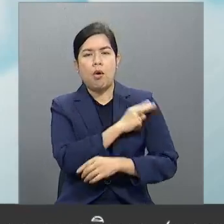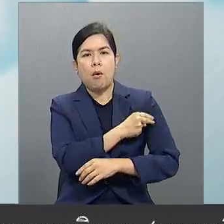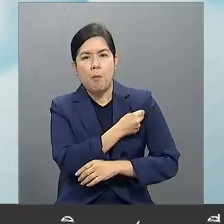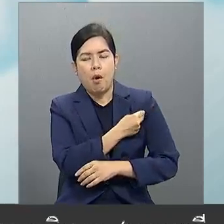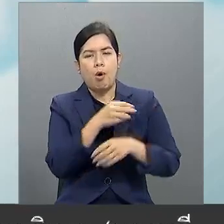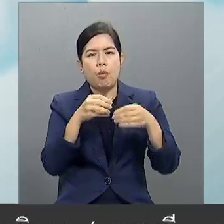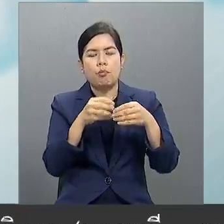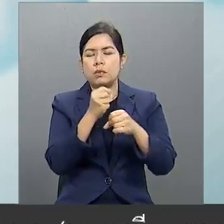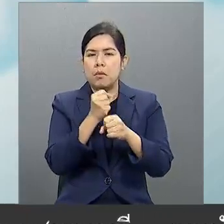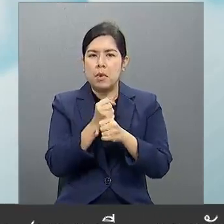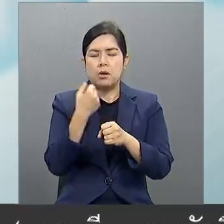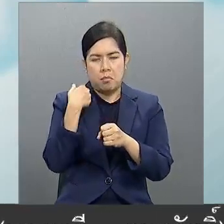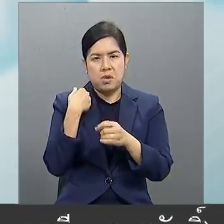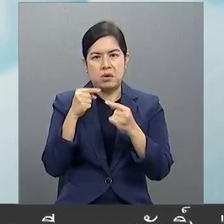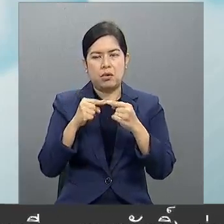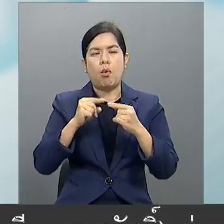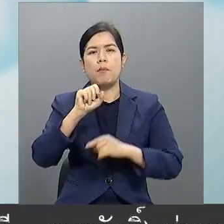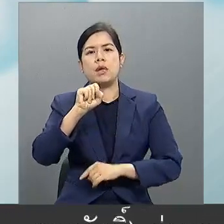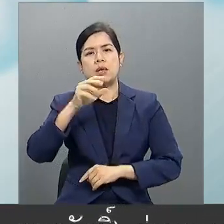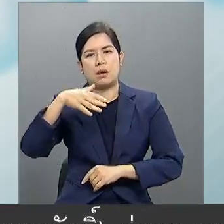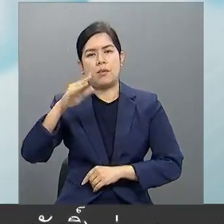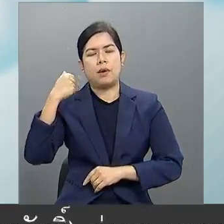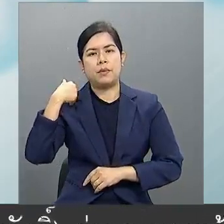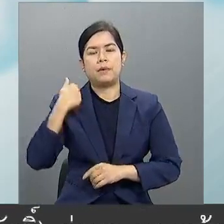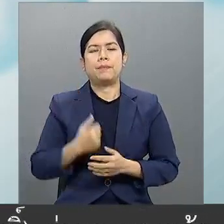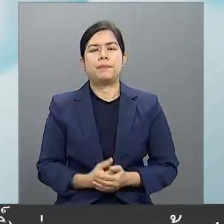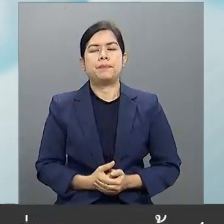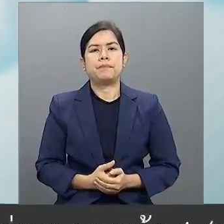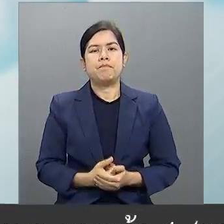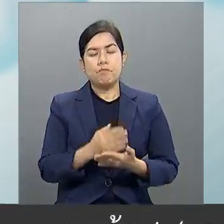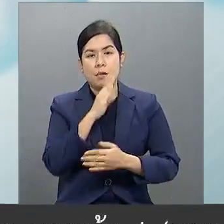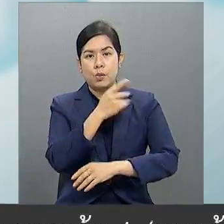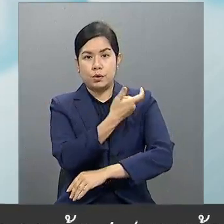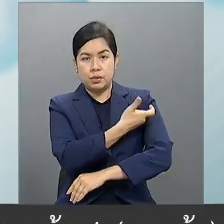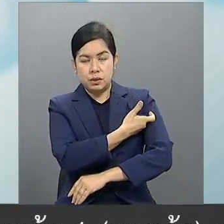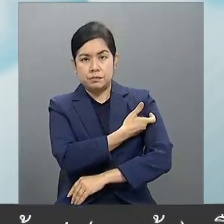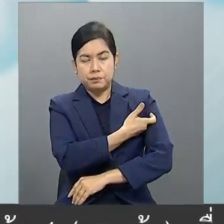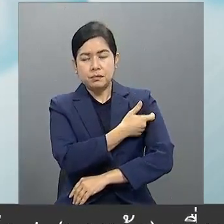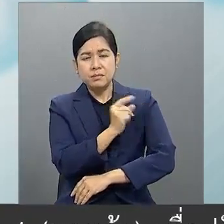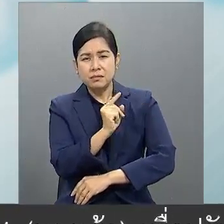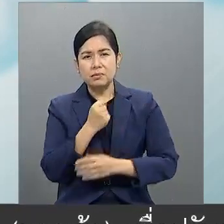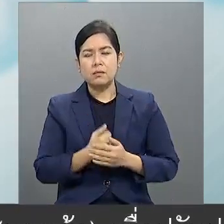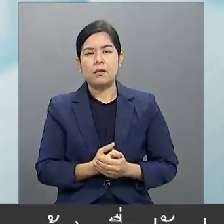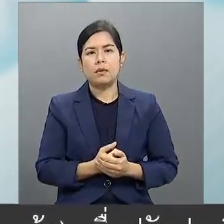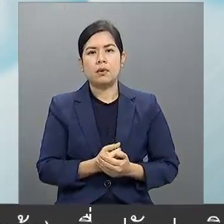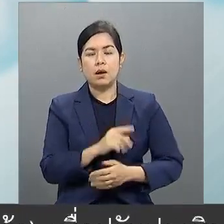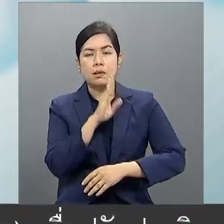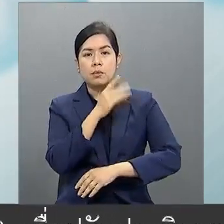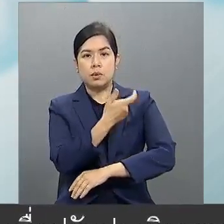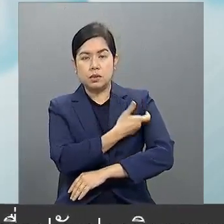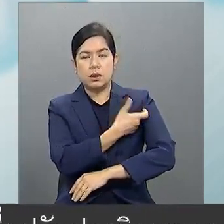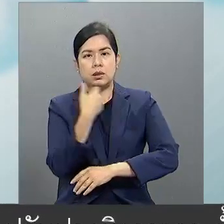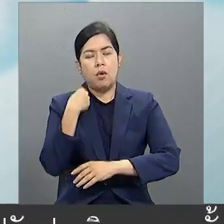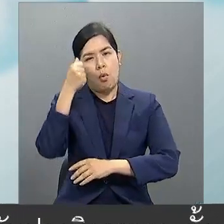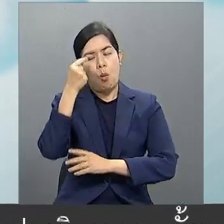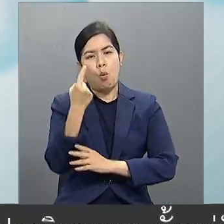แสนนะเพราะฉะนั้นฉีดเนี่ยเราสามารถฉีดได้วันหนึ่งร